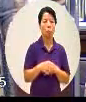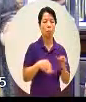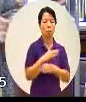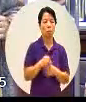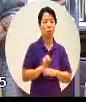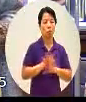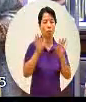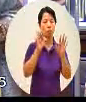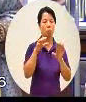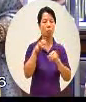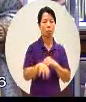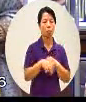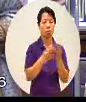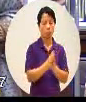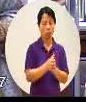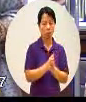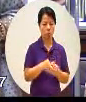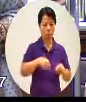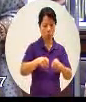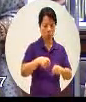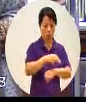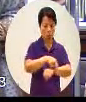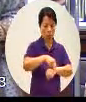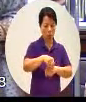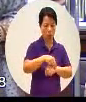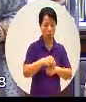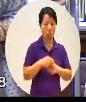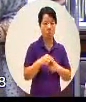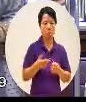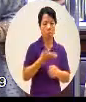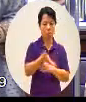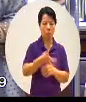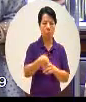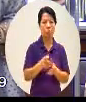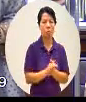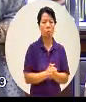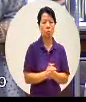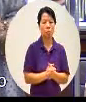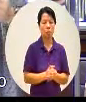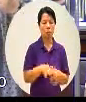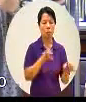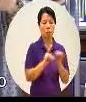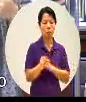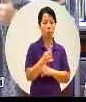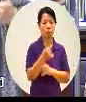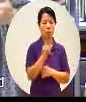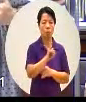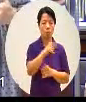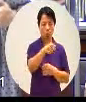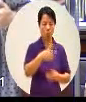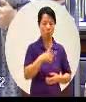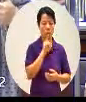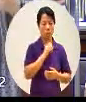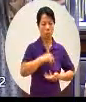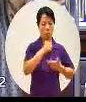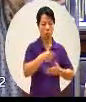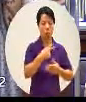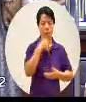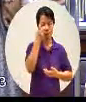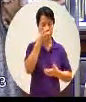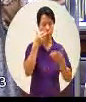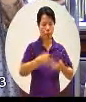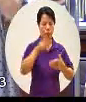这个整体计划。所以讲，我是感觉陆远这个意见，我们是非常的重视。啊，我感觉是不是第一个，因